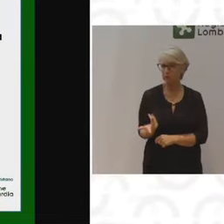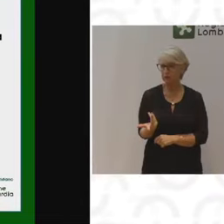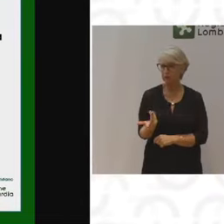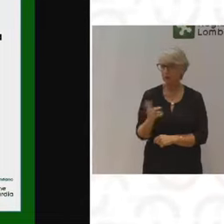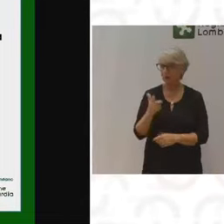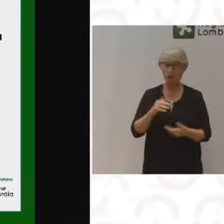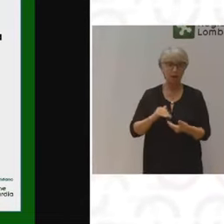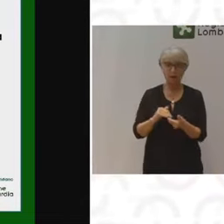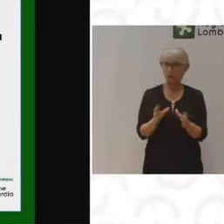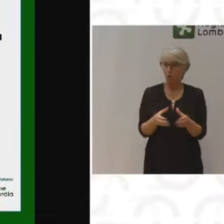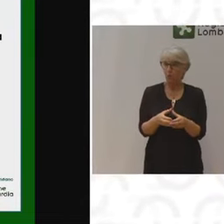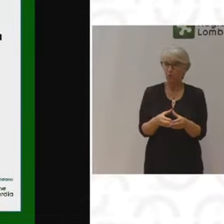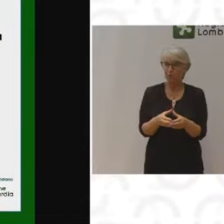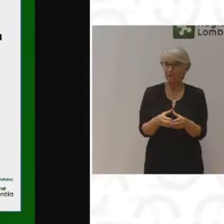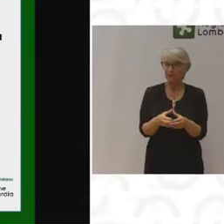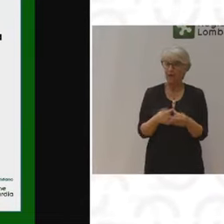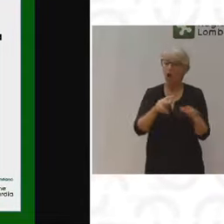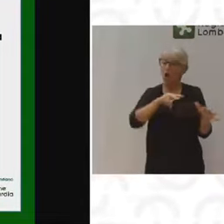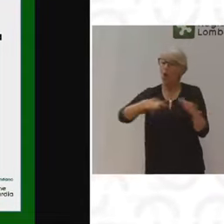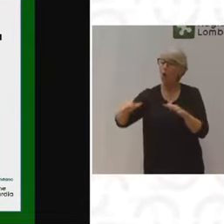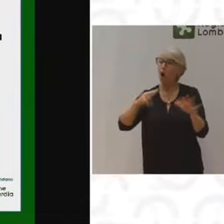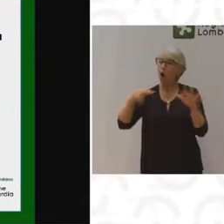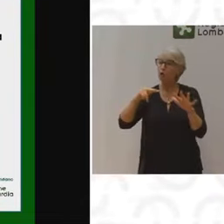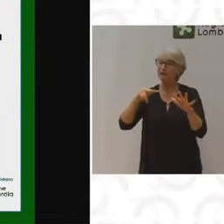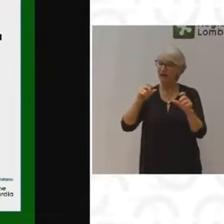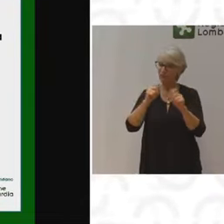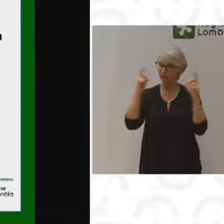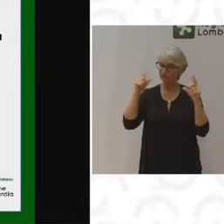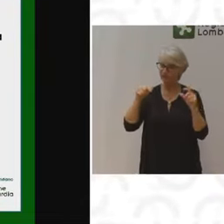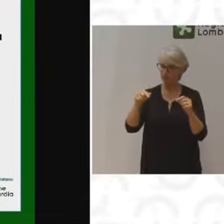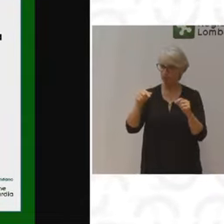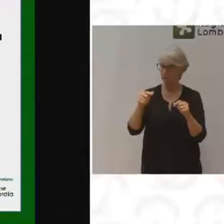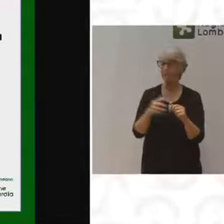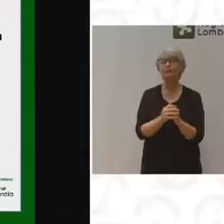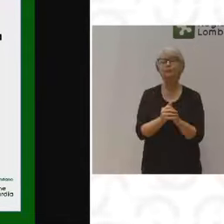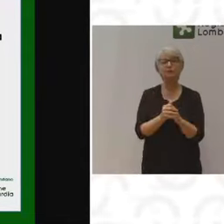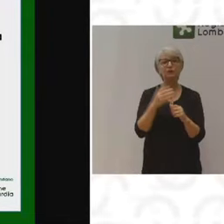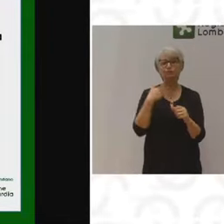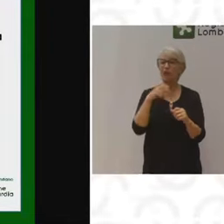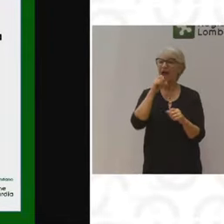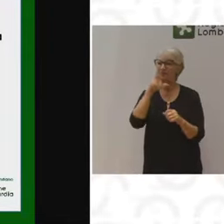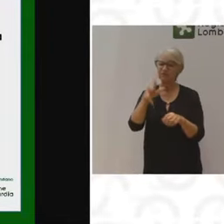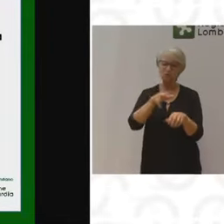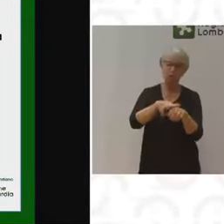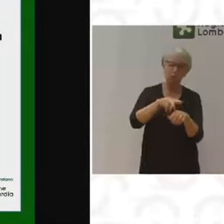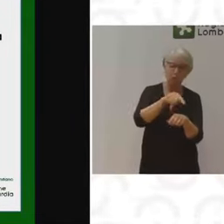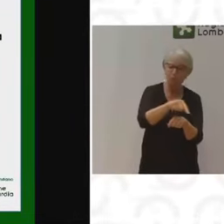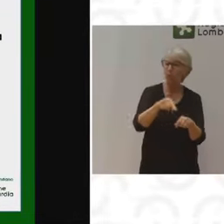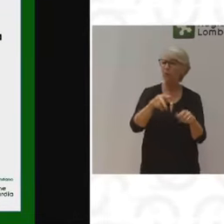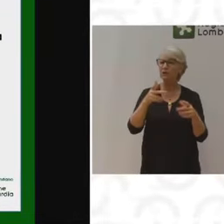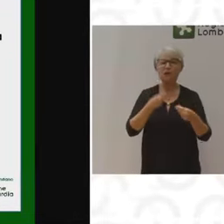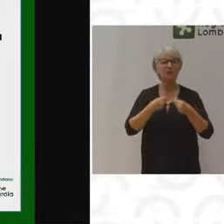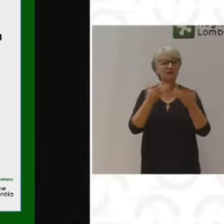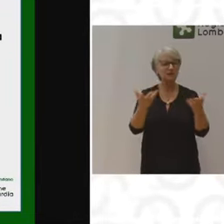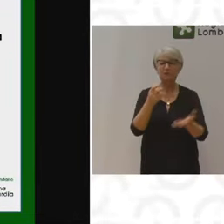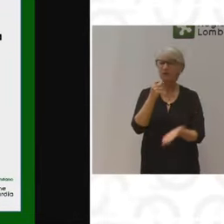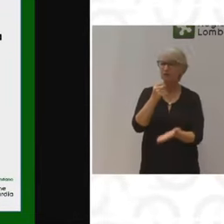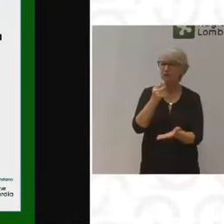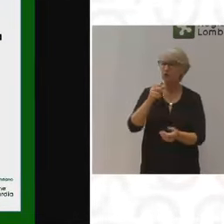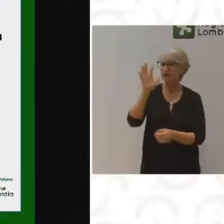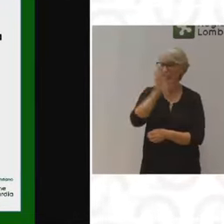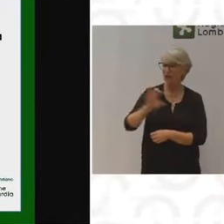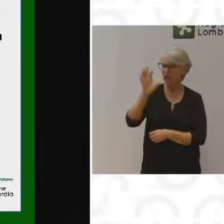a dire, con l'ottavo video. Tecnicamente c'è un avviso pubblico dei comuni, degli uffici di piano, che mette a disposizione le risorse regionali